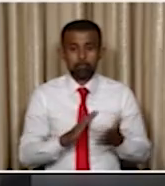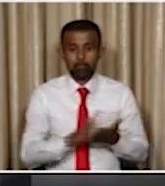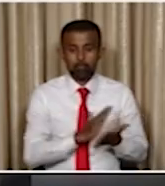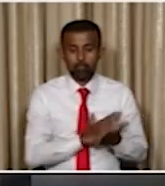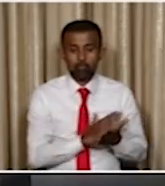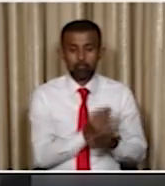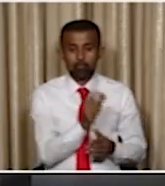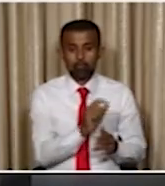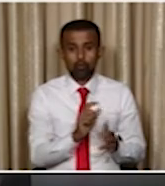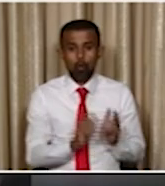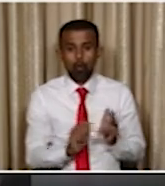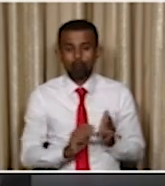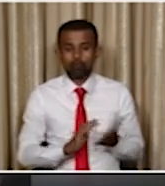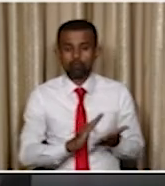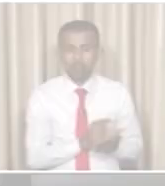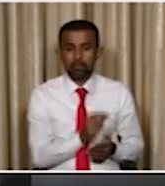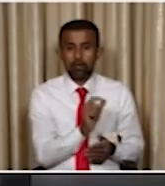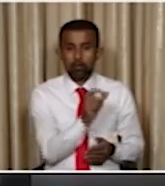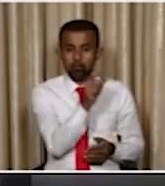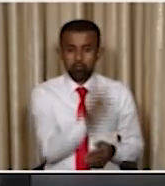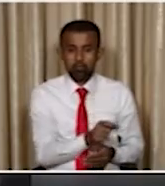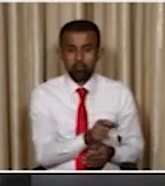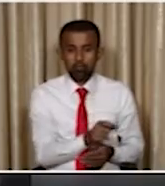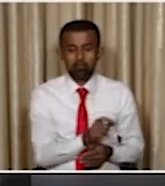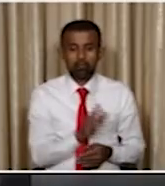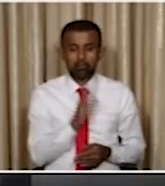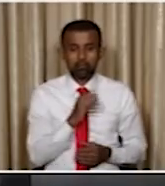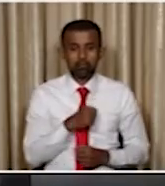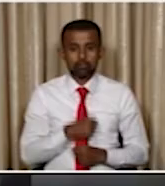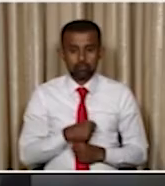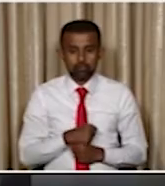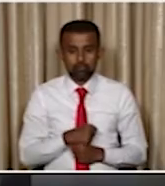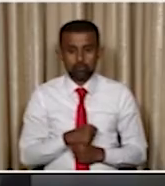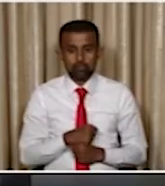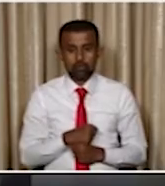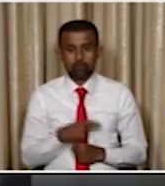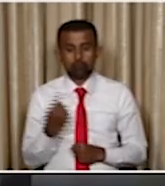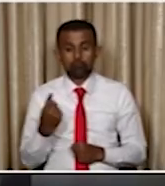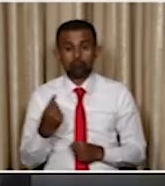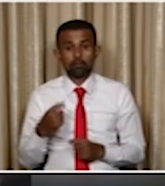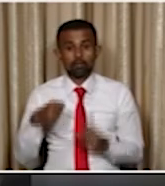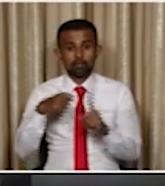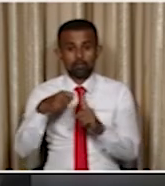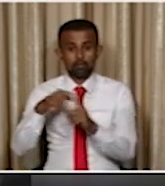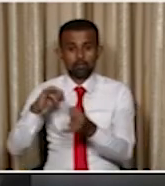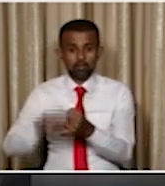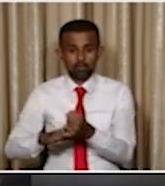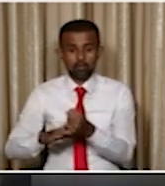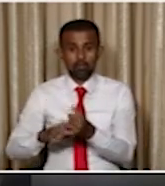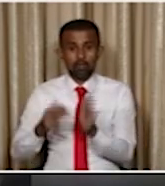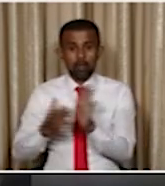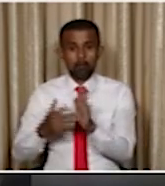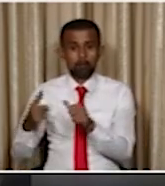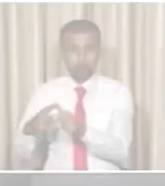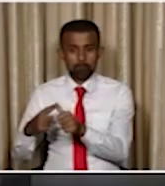මේ office assistant staff කියන කට්ටිය සාමාන්‍ය රජයේ අනිත් management of assistant සහ office assistant කියන